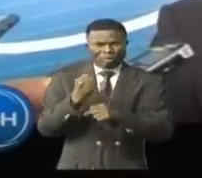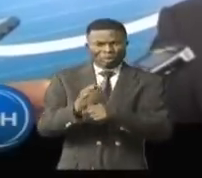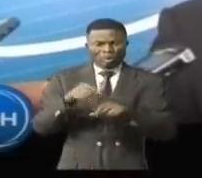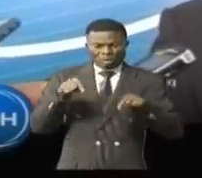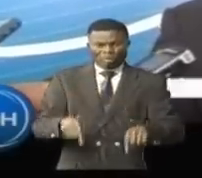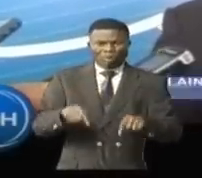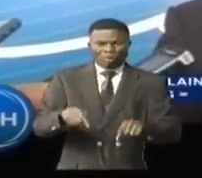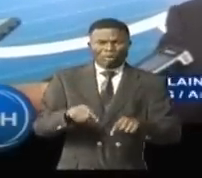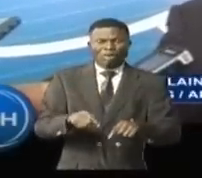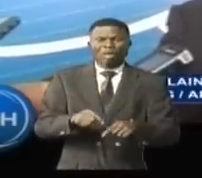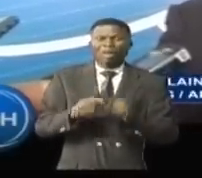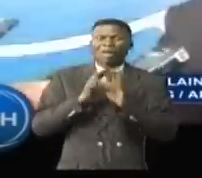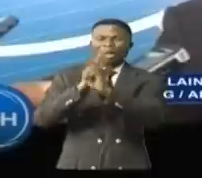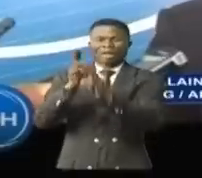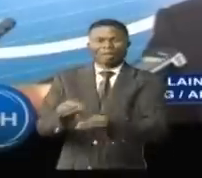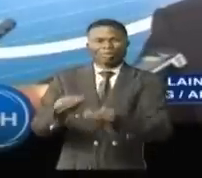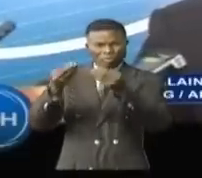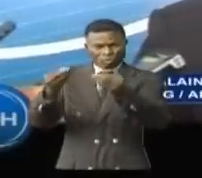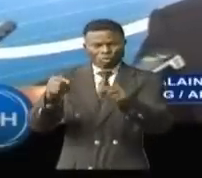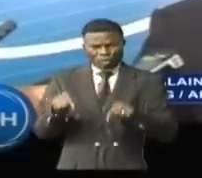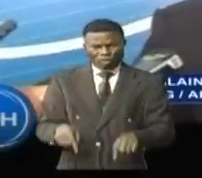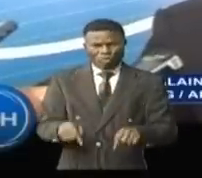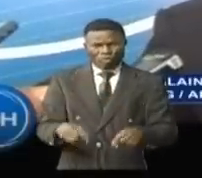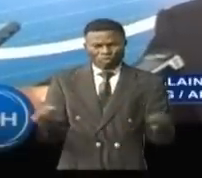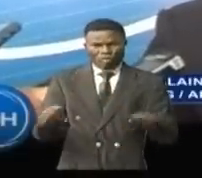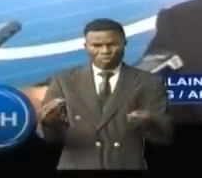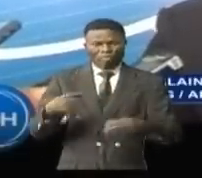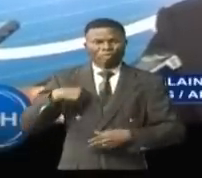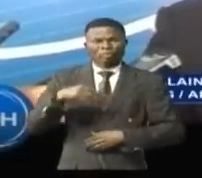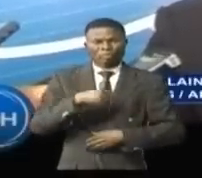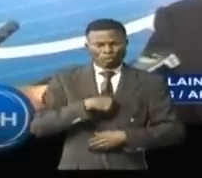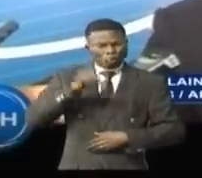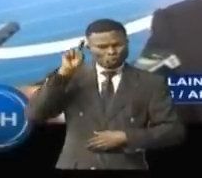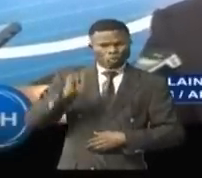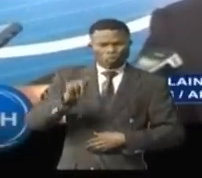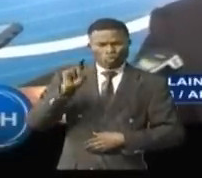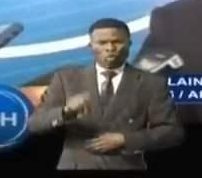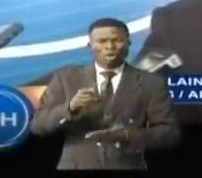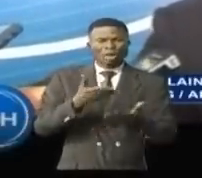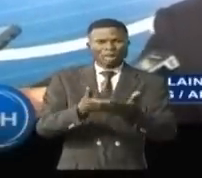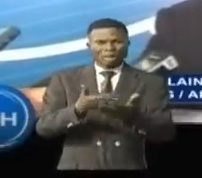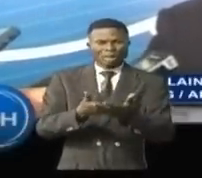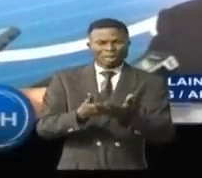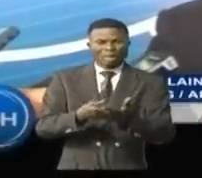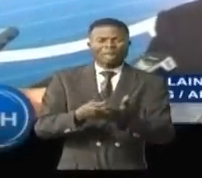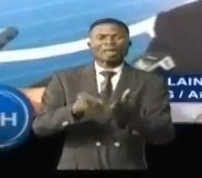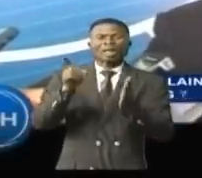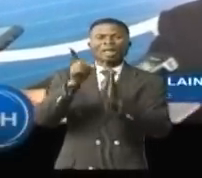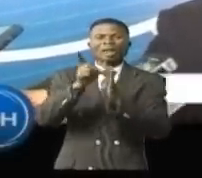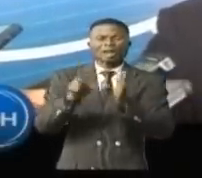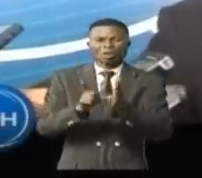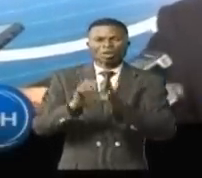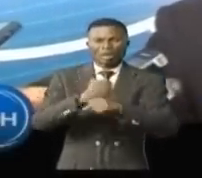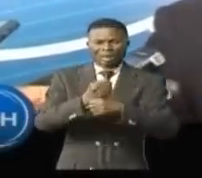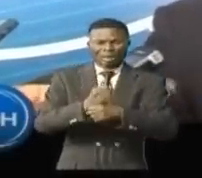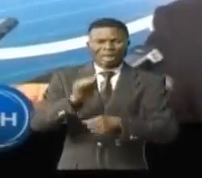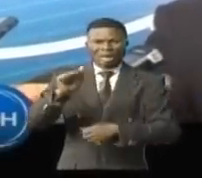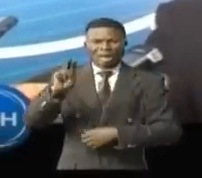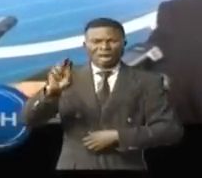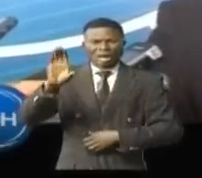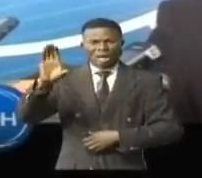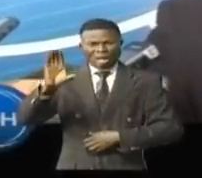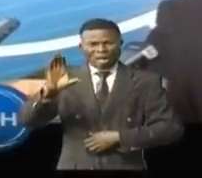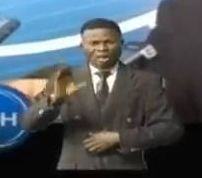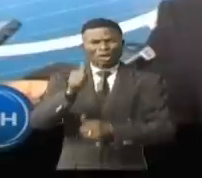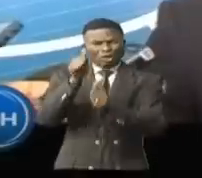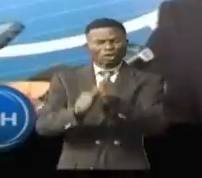aujourd'hui voulu faire ce rapport parce que nous avons une obligation. Le décret qui crée l'ARCA oblige l'ARCA à faire